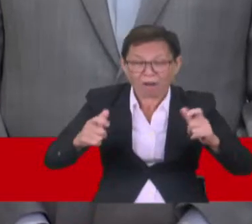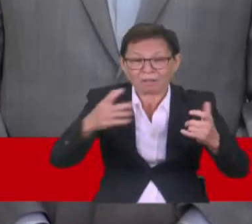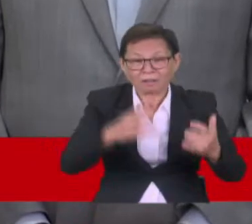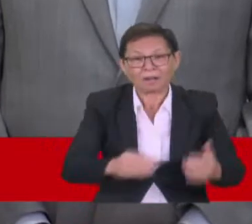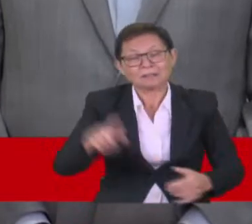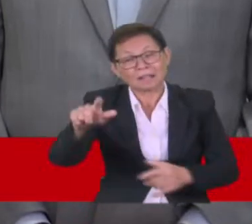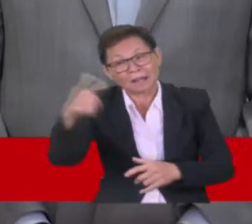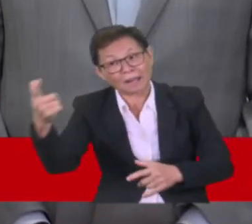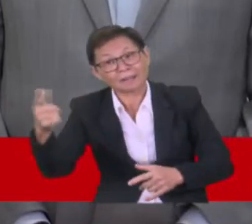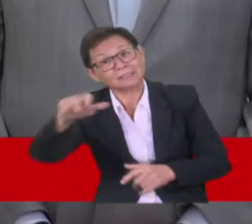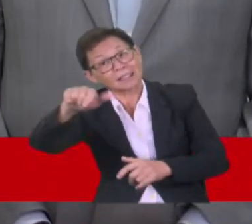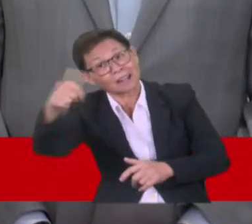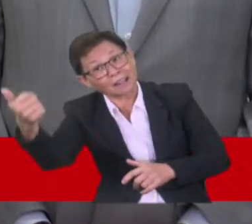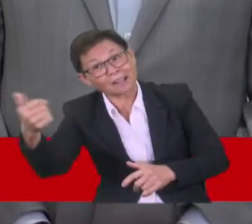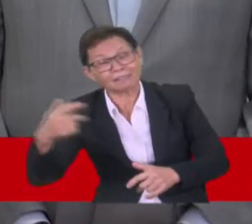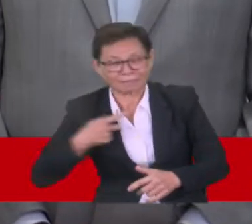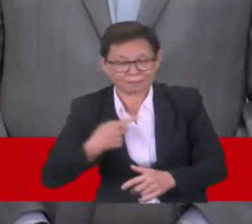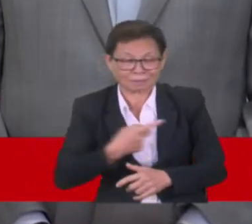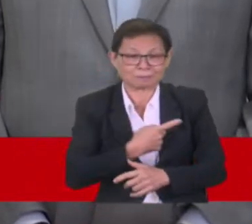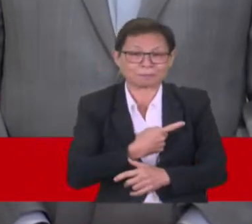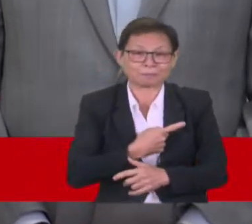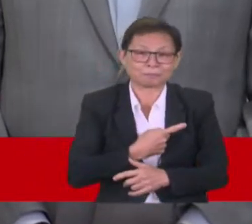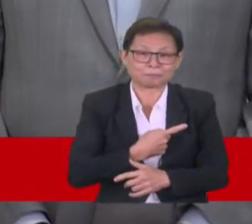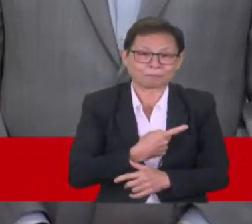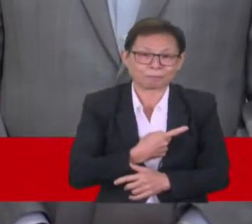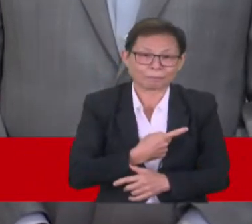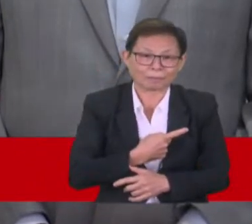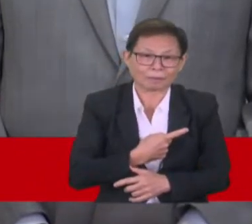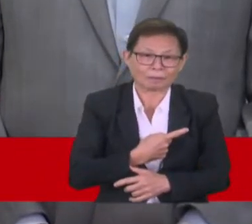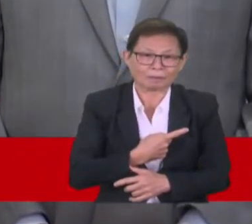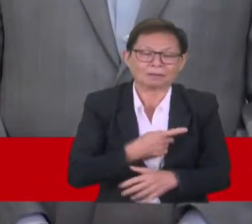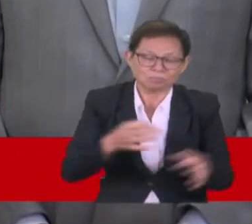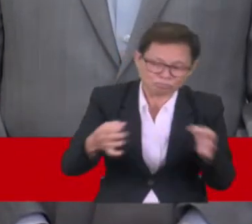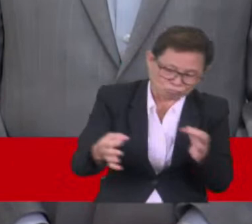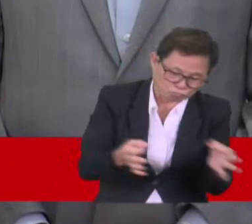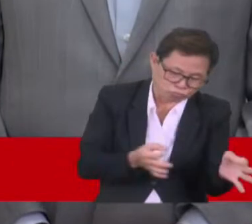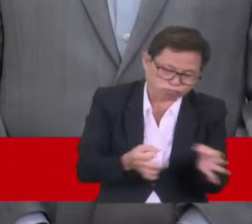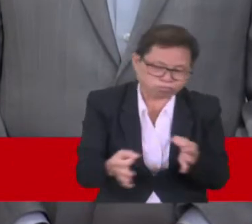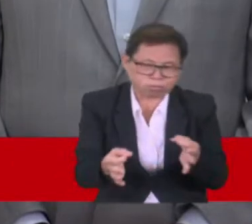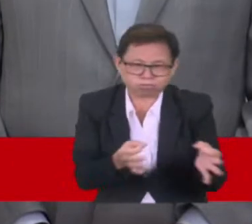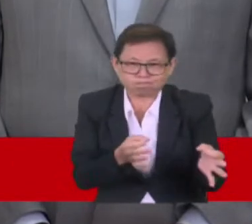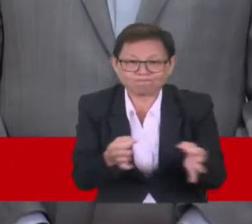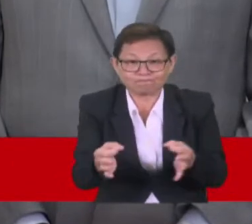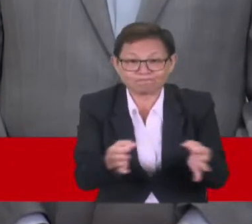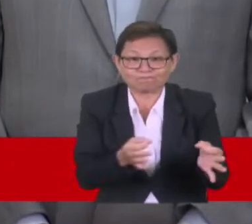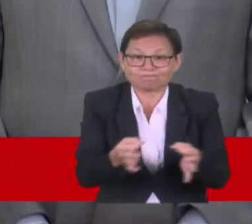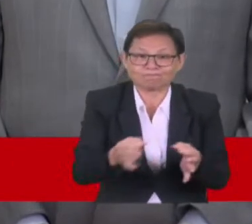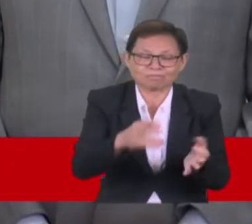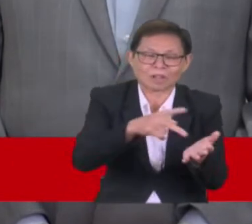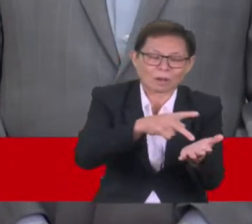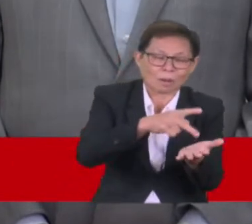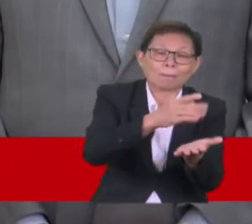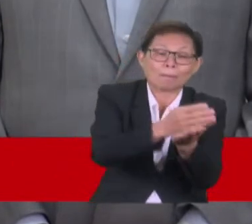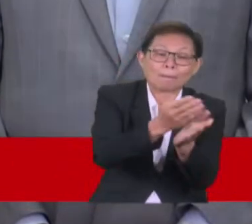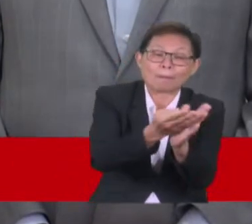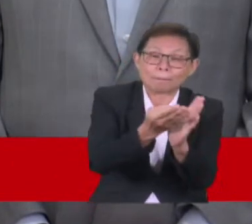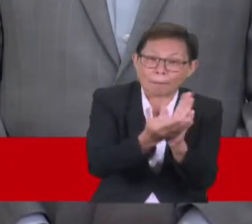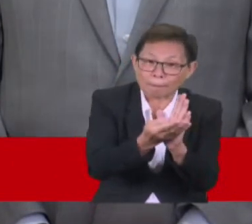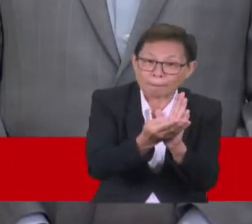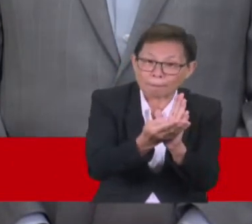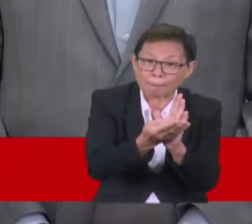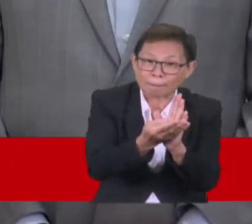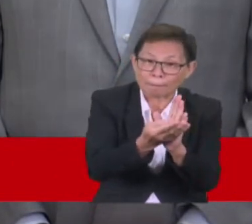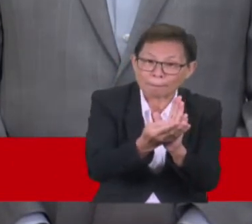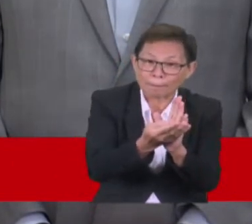selainnya kita akan jelaskan dalam pembelajaran pada